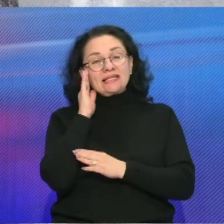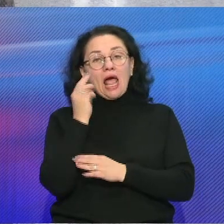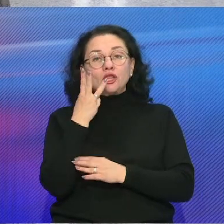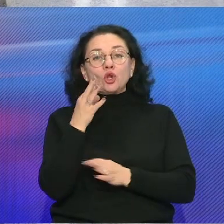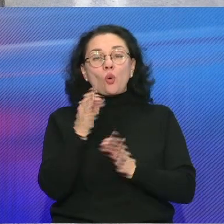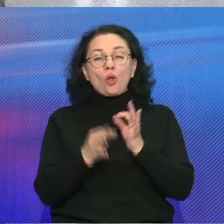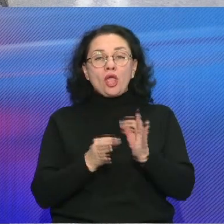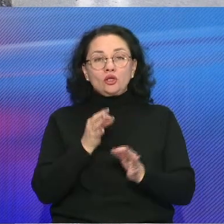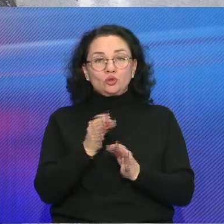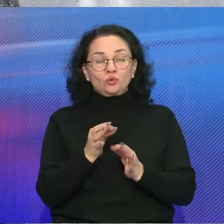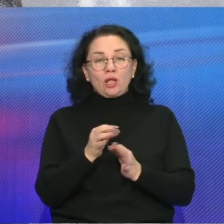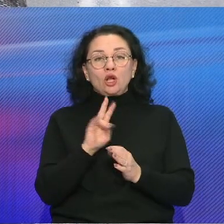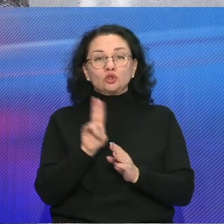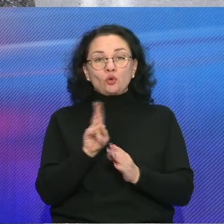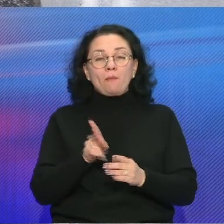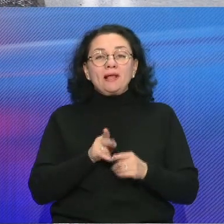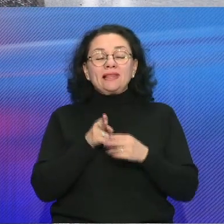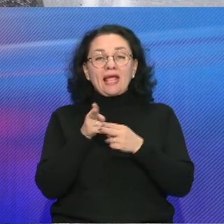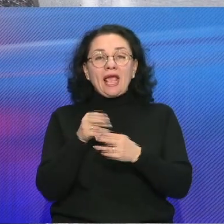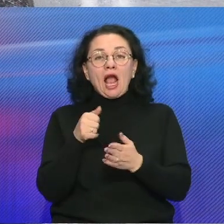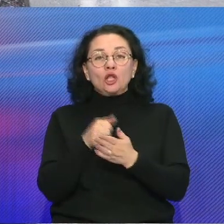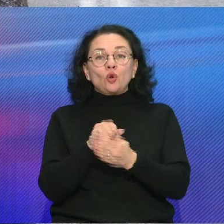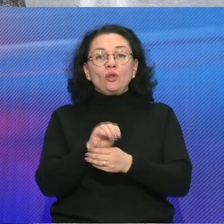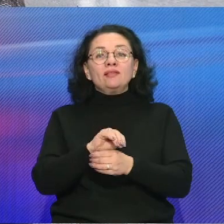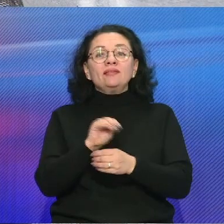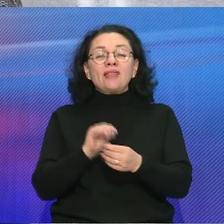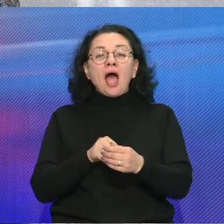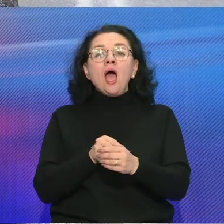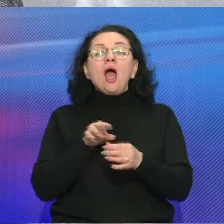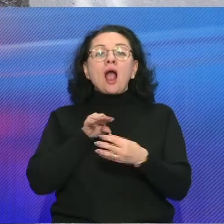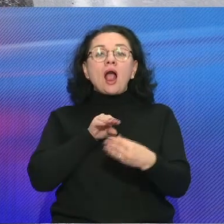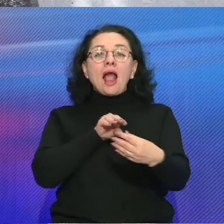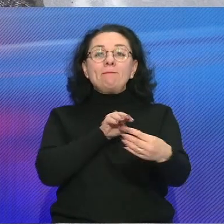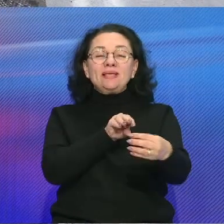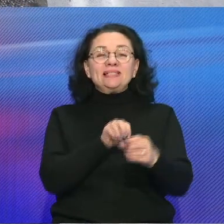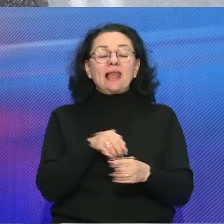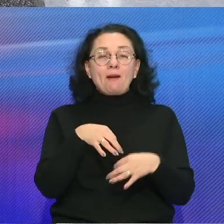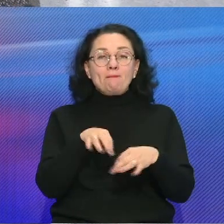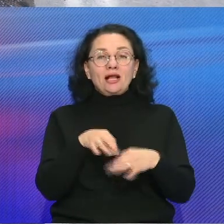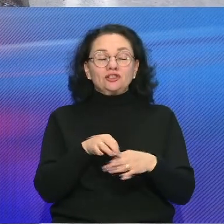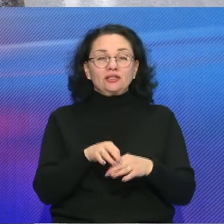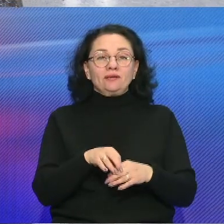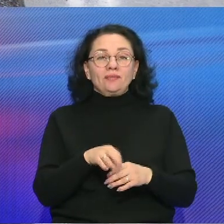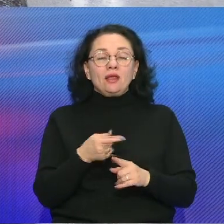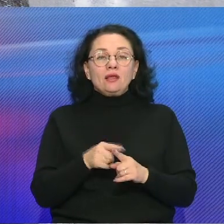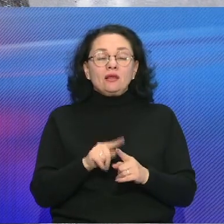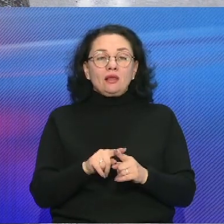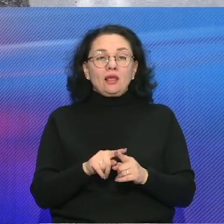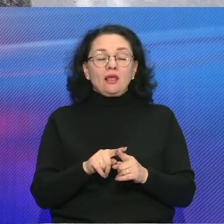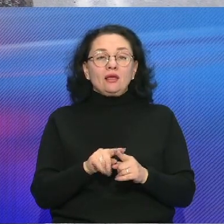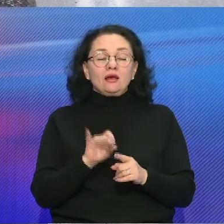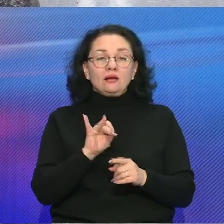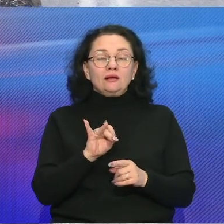ехать непрерывно, чтобы добраться до накопителя. И на данный момент там уже 63 часа ожидания только в накопителе. И